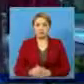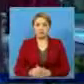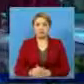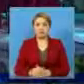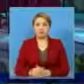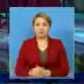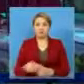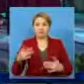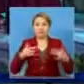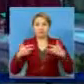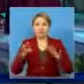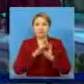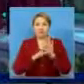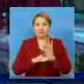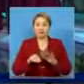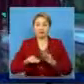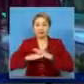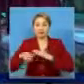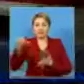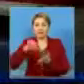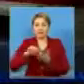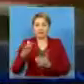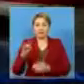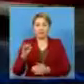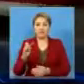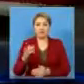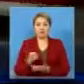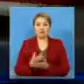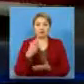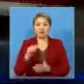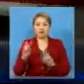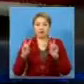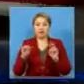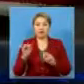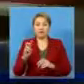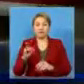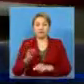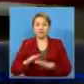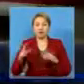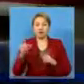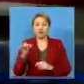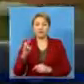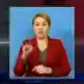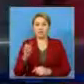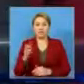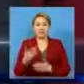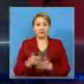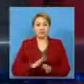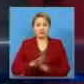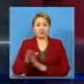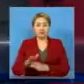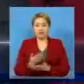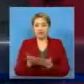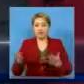С концертной программой на сцене выступили ансамбли «Атамикена», «Слым», «Купава» и народный хор «Оксана». Они исполнили